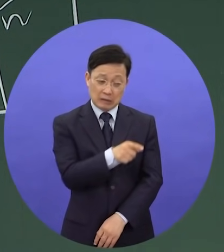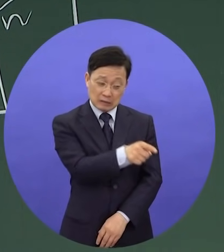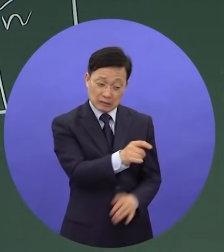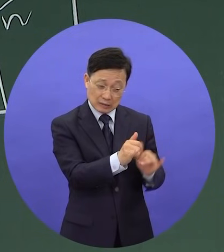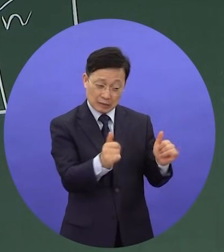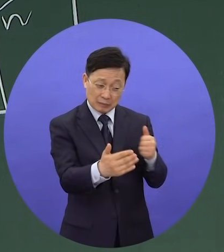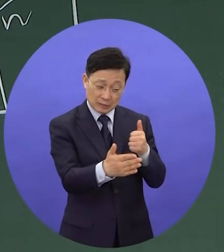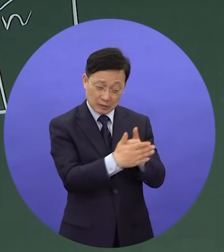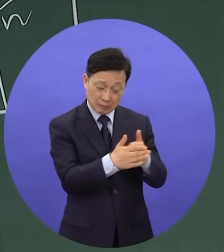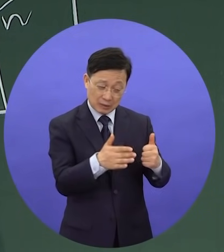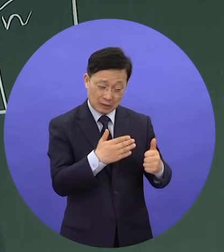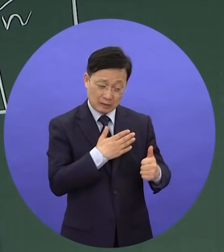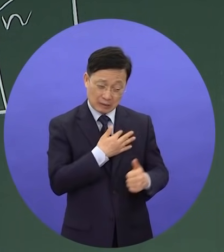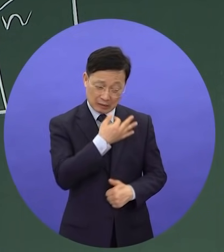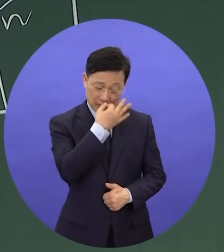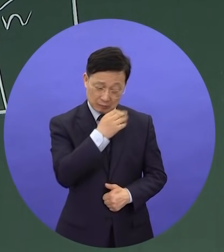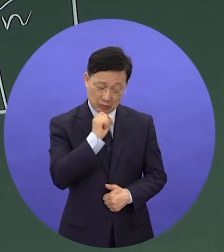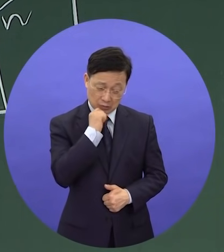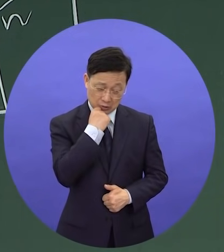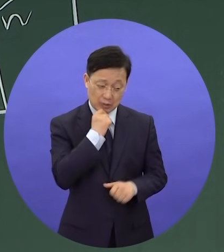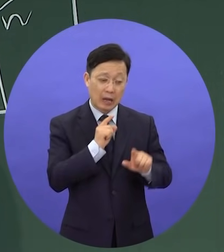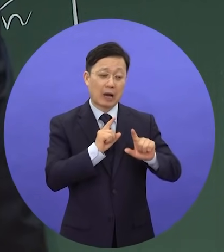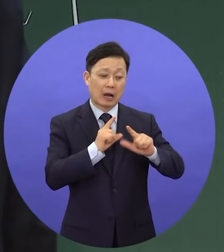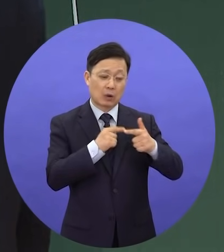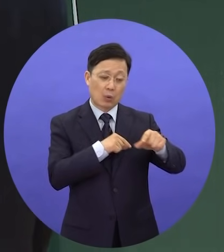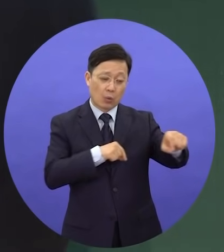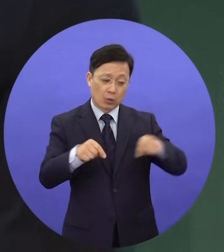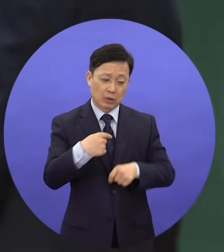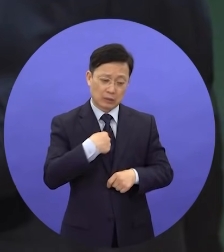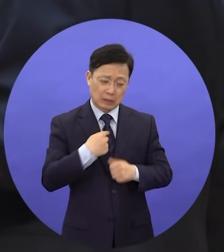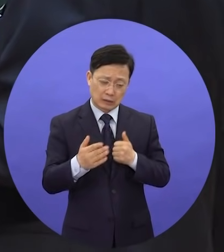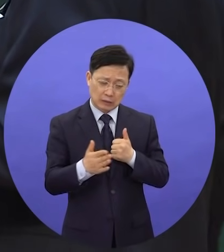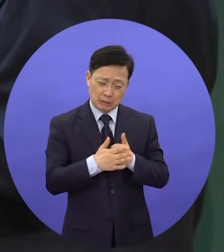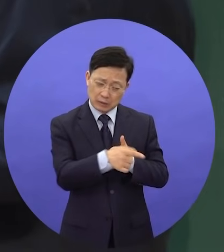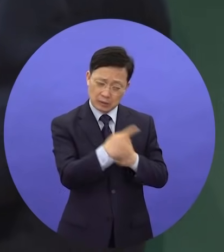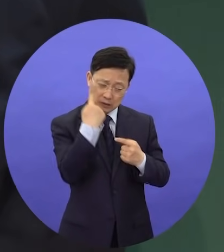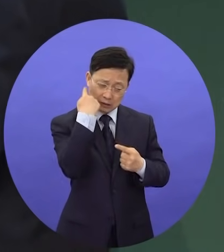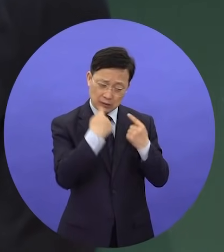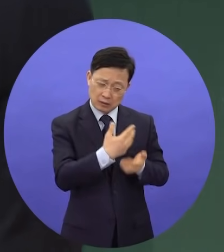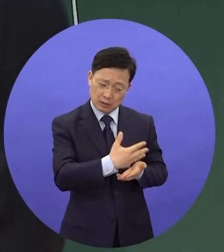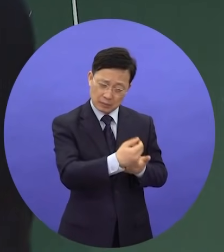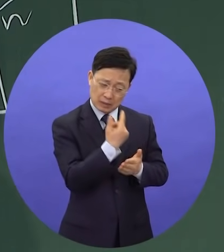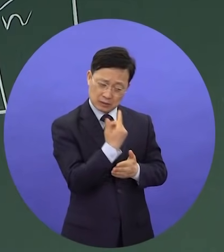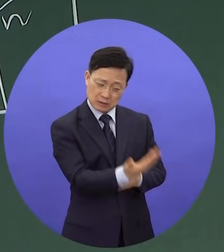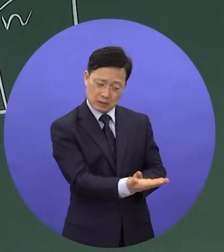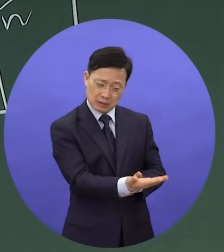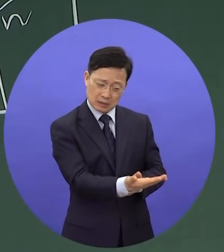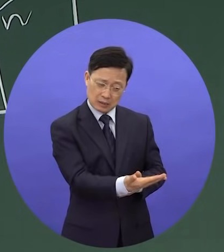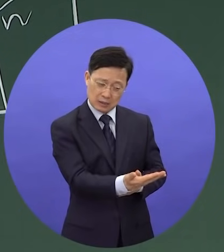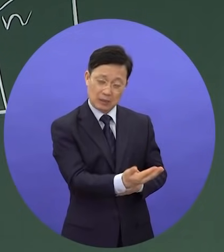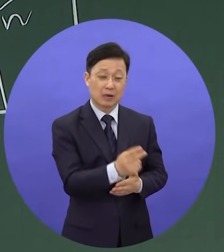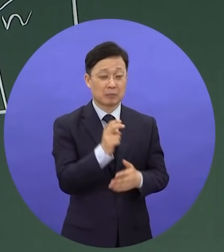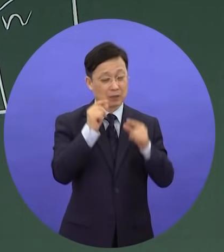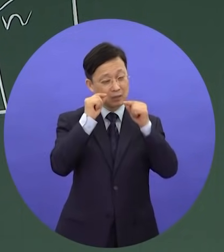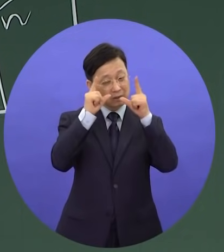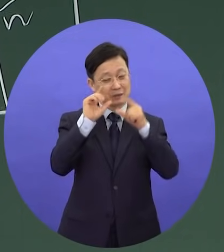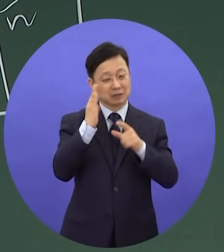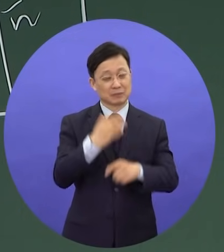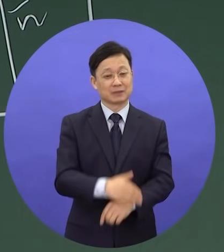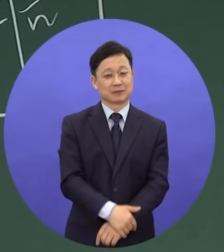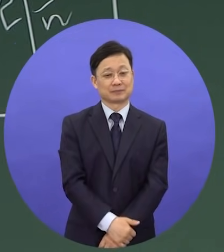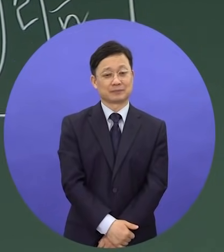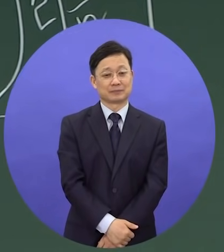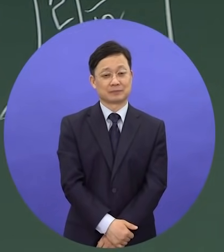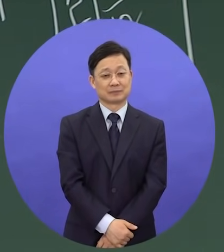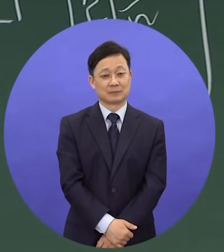너무 그 오해가 많았다는 것을 알게 될 겁니다. But rather they face hardships because of me, you'll realize that you misunderstood so many things. 거기서 나오는